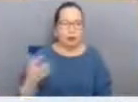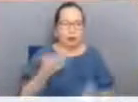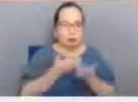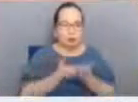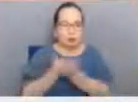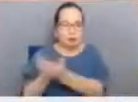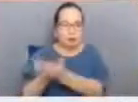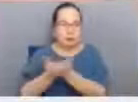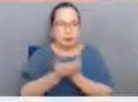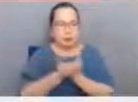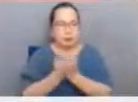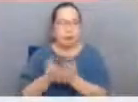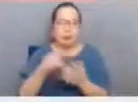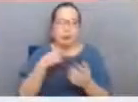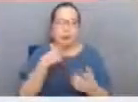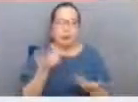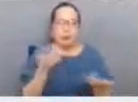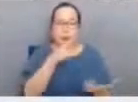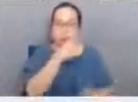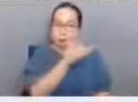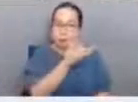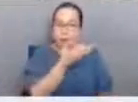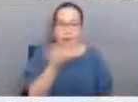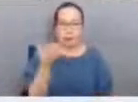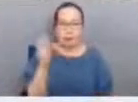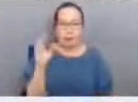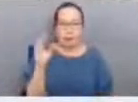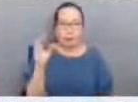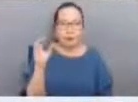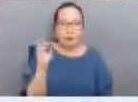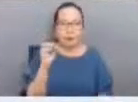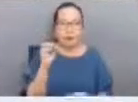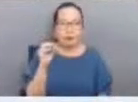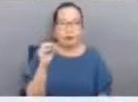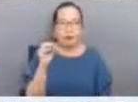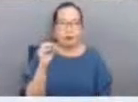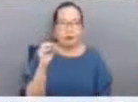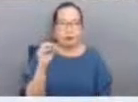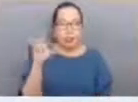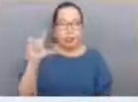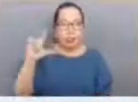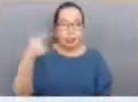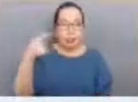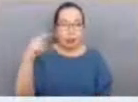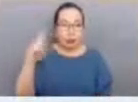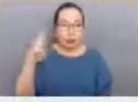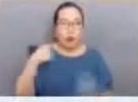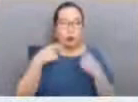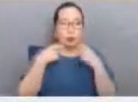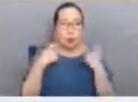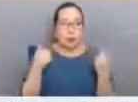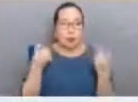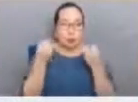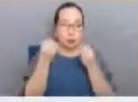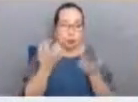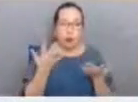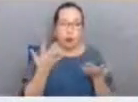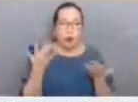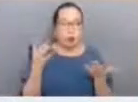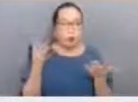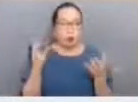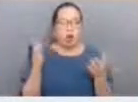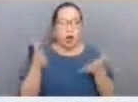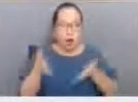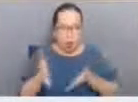may 136 seating capacity ay nasa 68 na lamang ng mga pasahero ang magiging kapasidad. Dahil nga dito